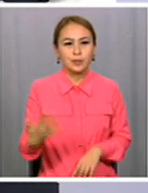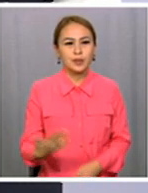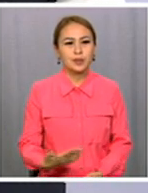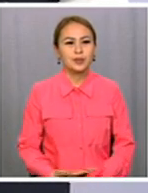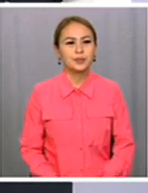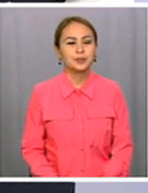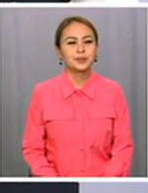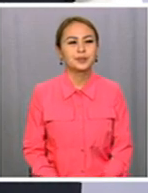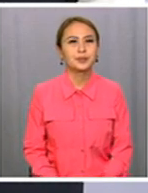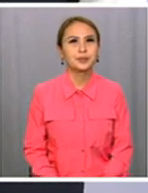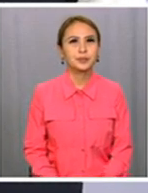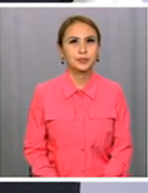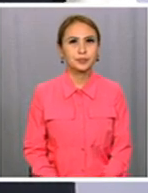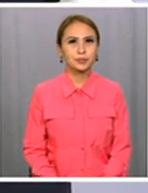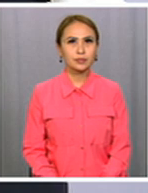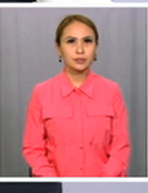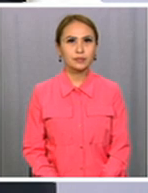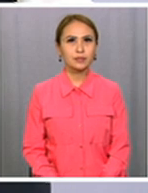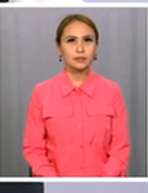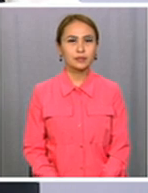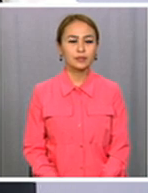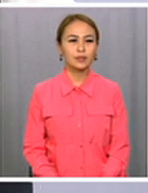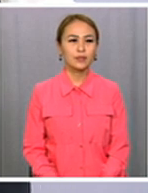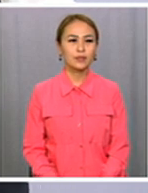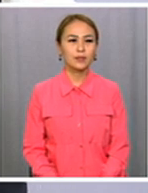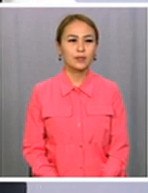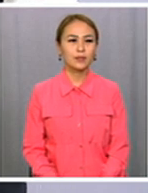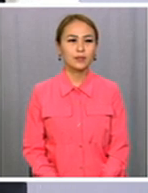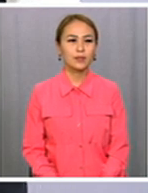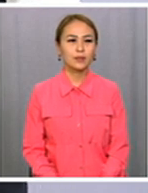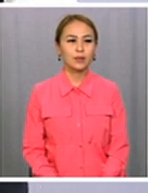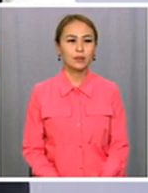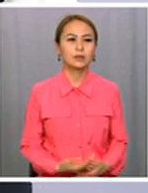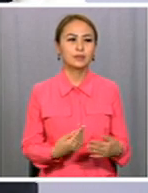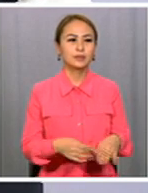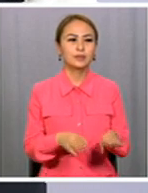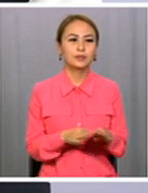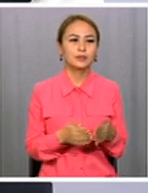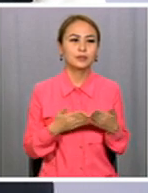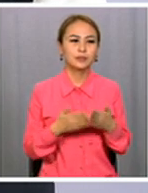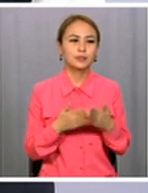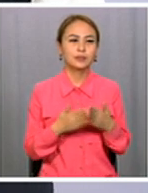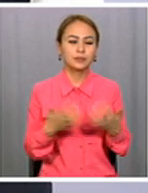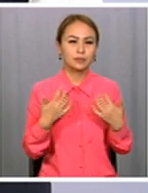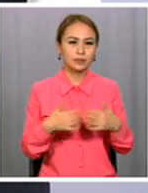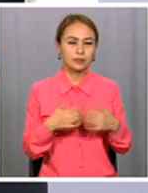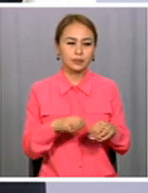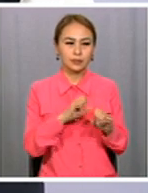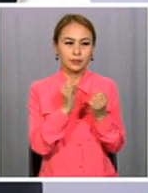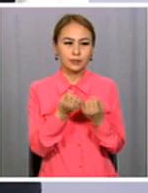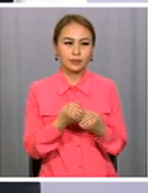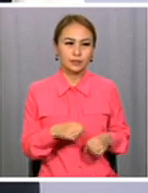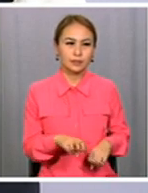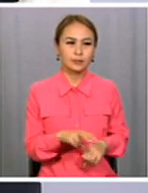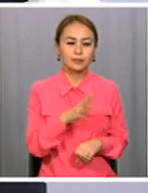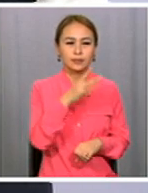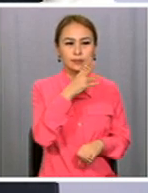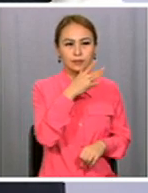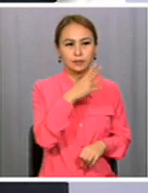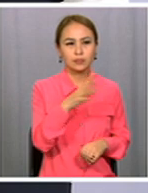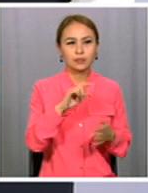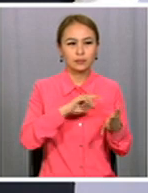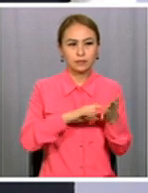22,15 километр сағат болады. Енді бұл жерде қайықтың өзенде жүзген жылдамдығы уақытқа